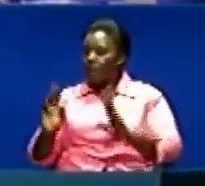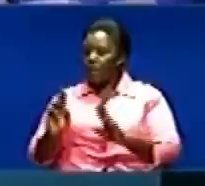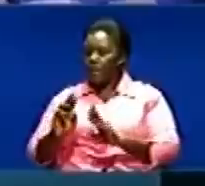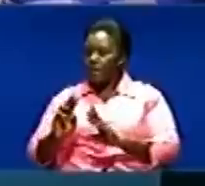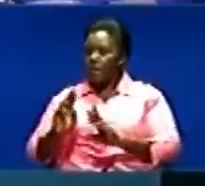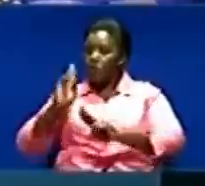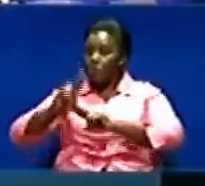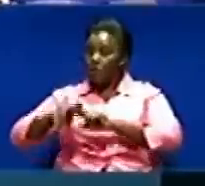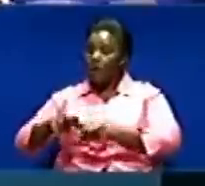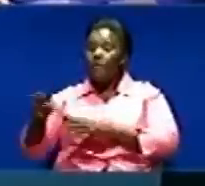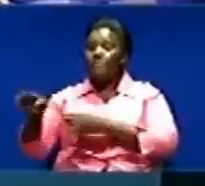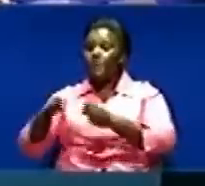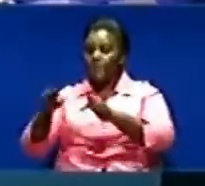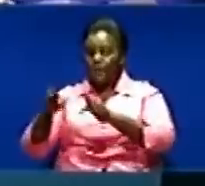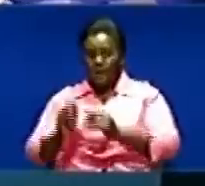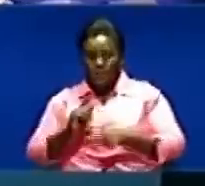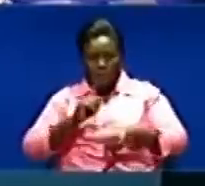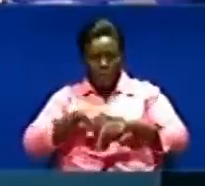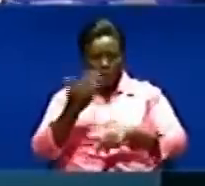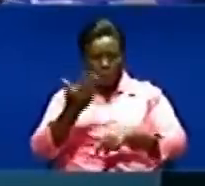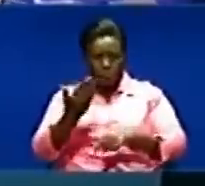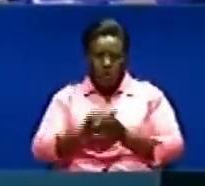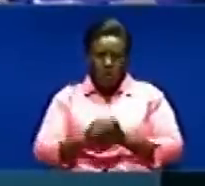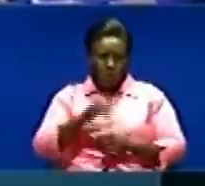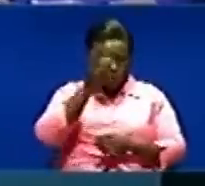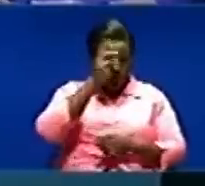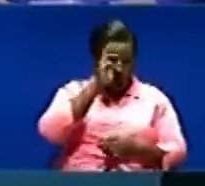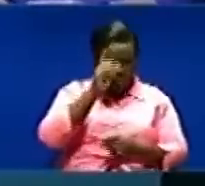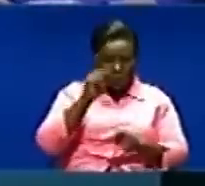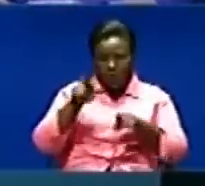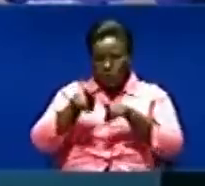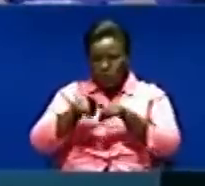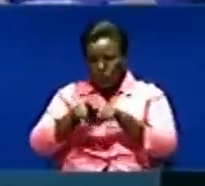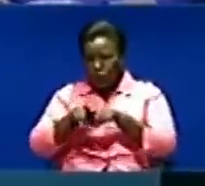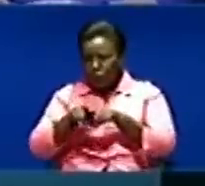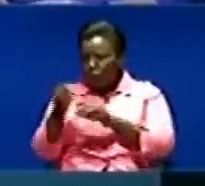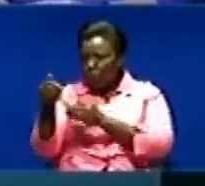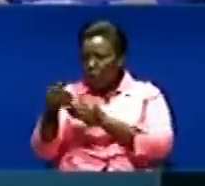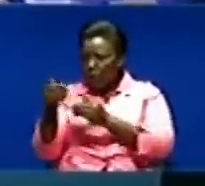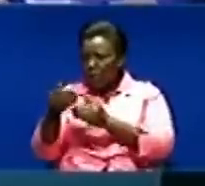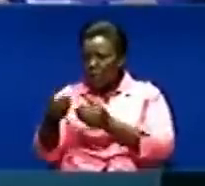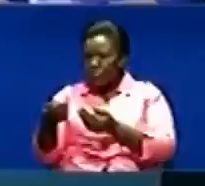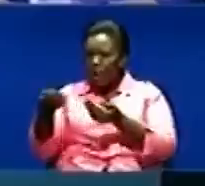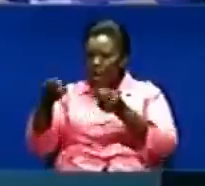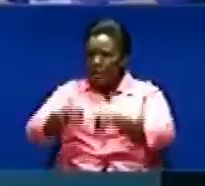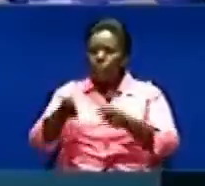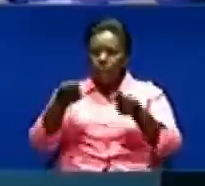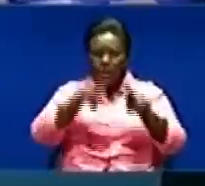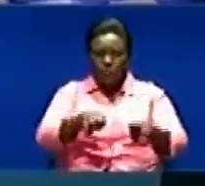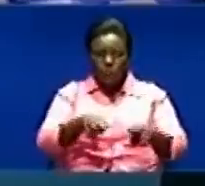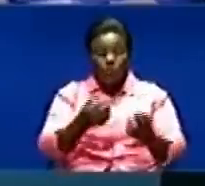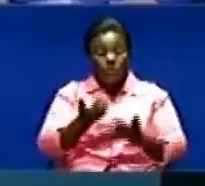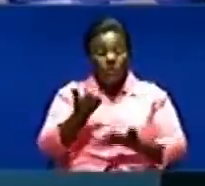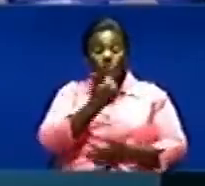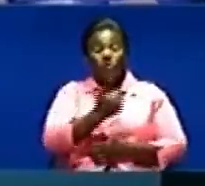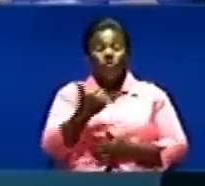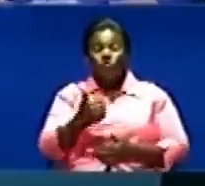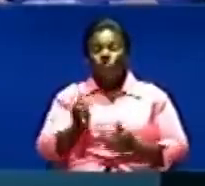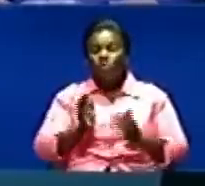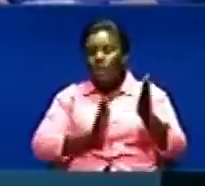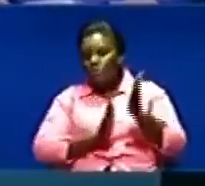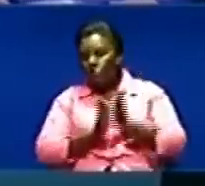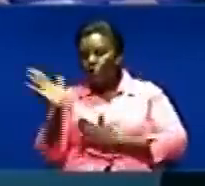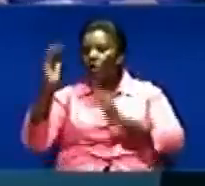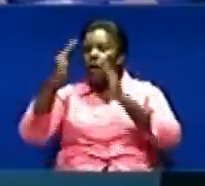kwamba wazazi, ndugu, jamaa wa karibu, kutokana na adhabu anazotoka watoto, huifanya watoto wanakimbia majumbani, wanakwenda